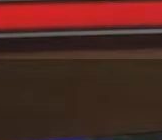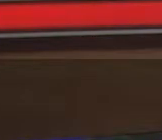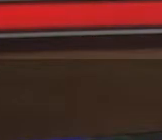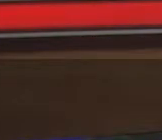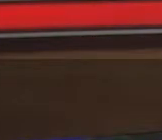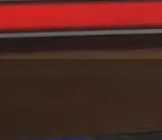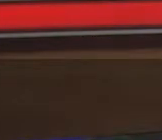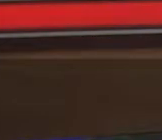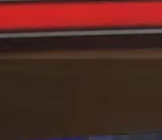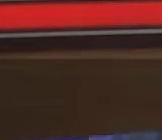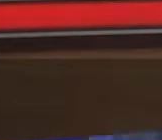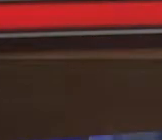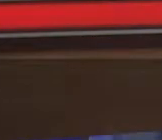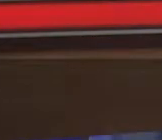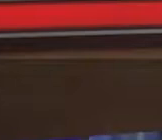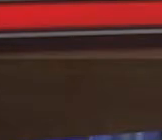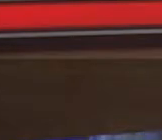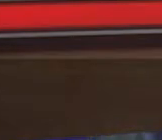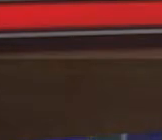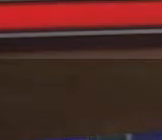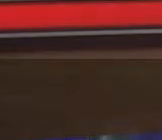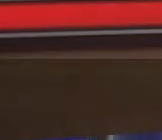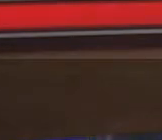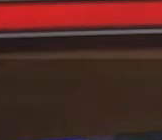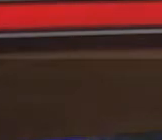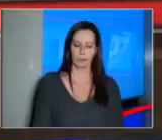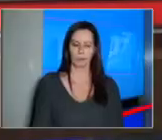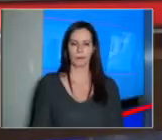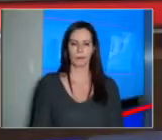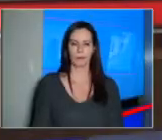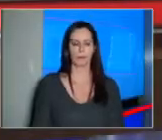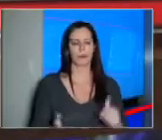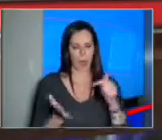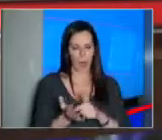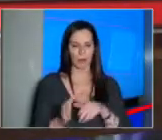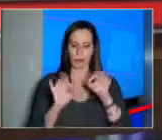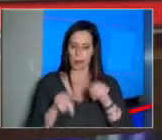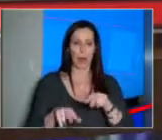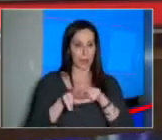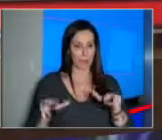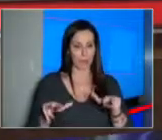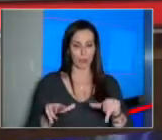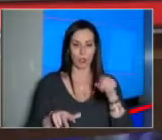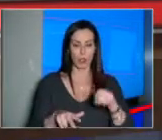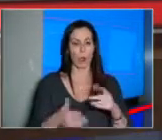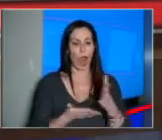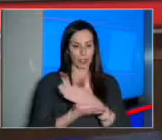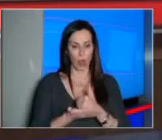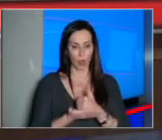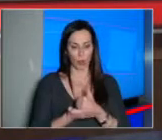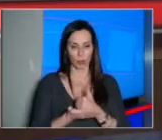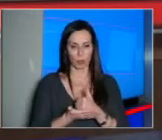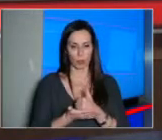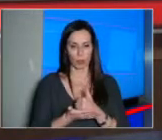קבע, העודפים עוברים דרך קבע לתקציב המדינה, ולכן בהחלט יגיע מצב שבו ההכנסות